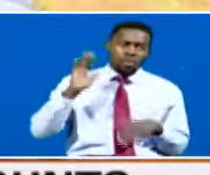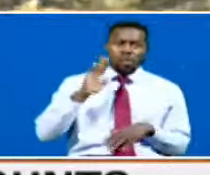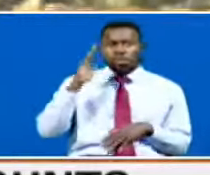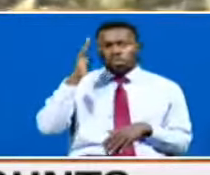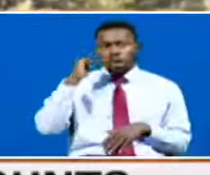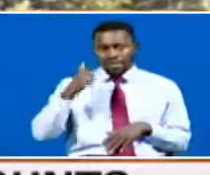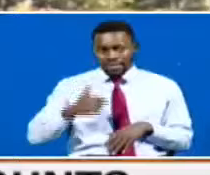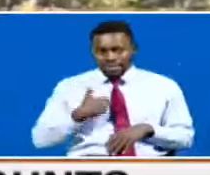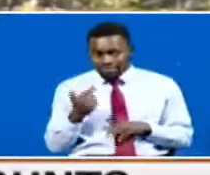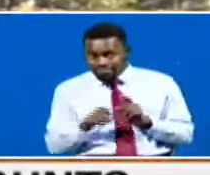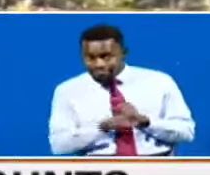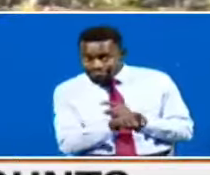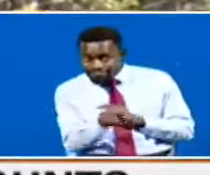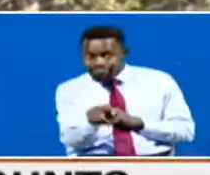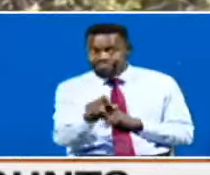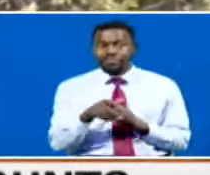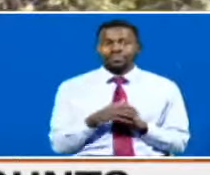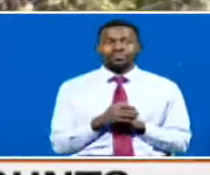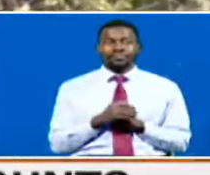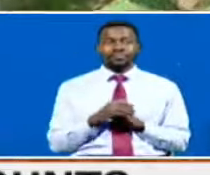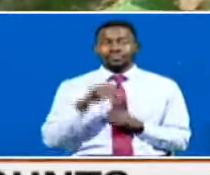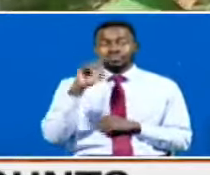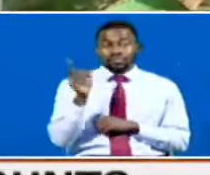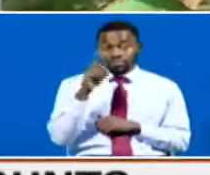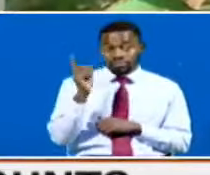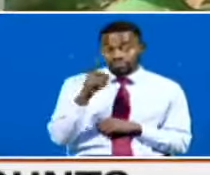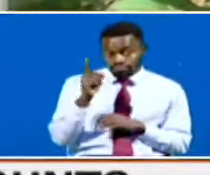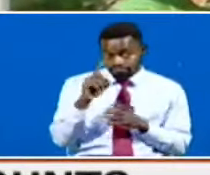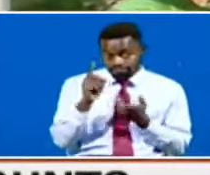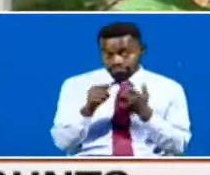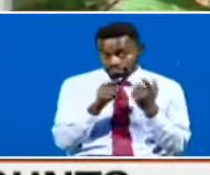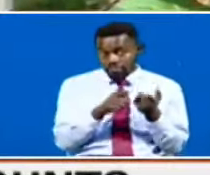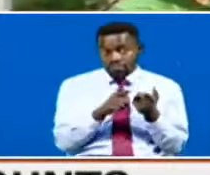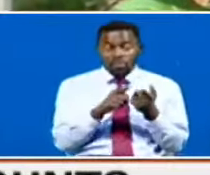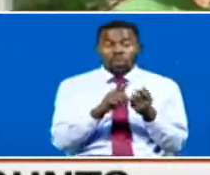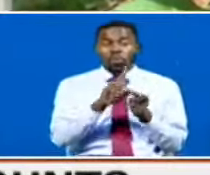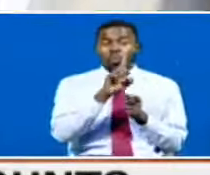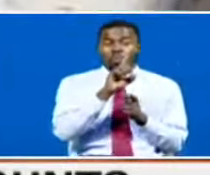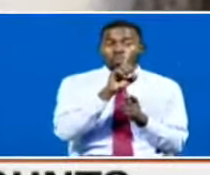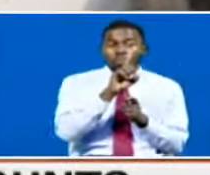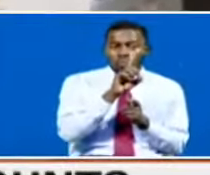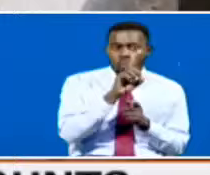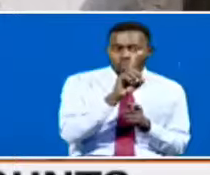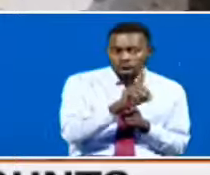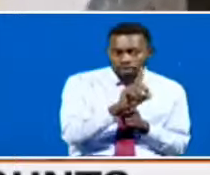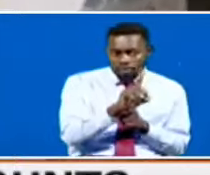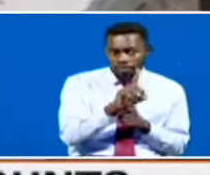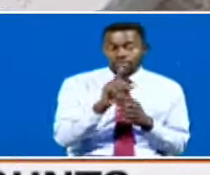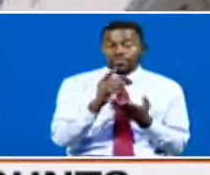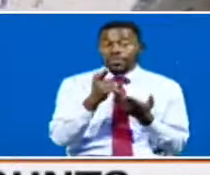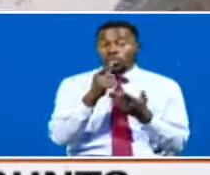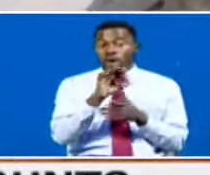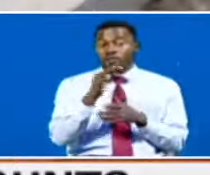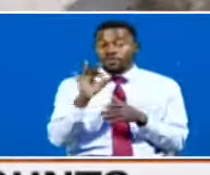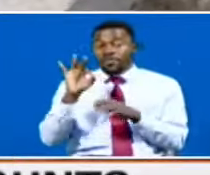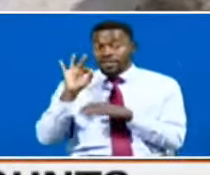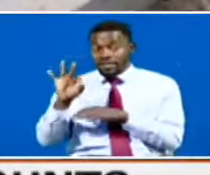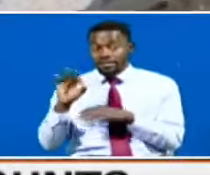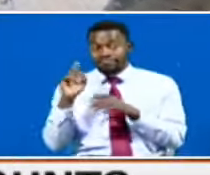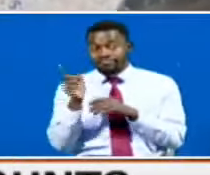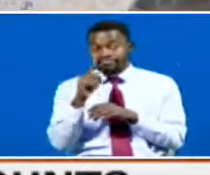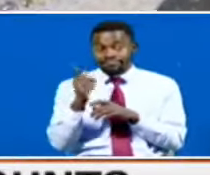ndeke ndani. The ill-fated chopper was one of the 3 helicopters that flew through the volatile Kerio Valley triangle